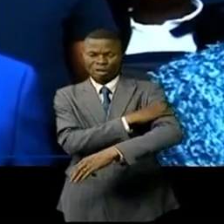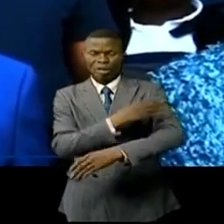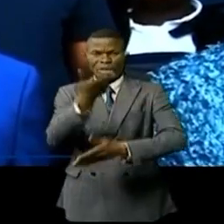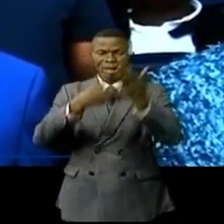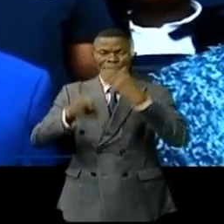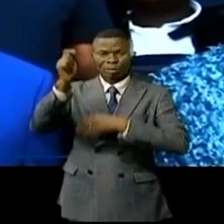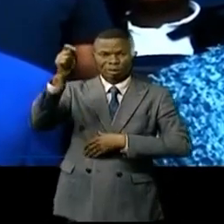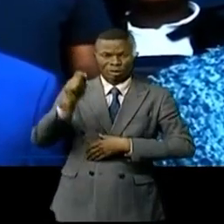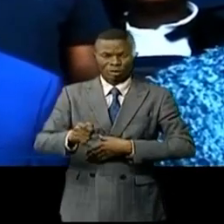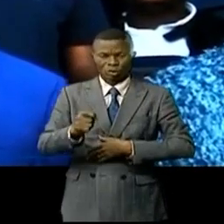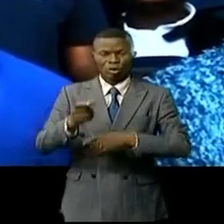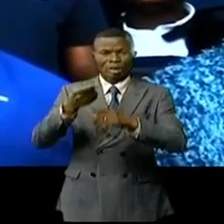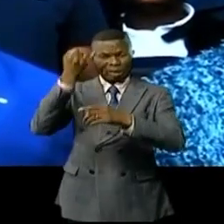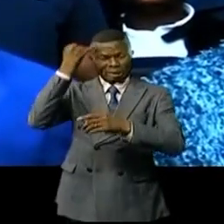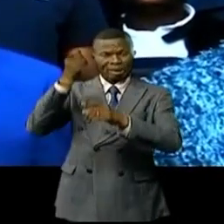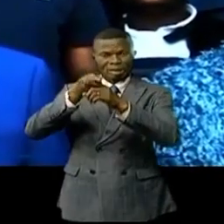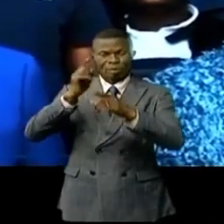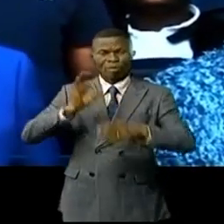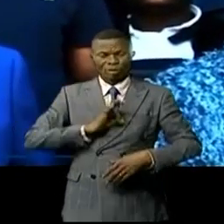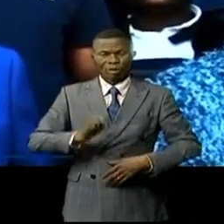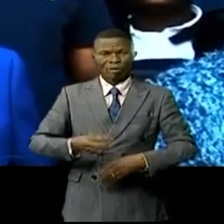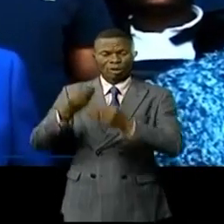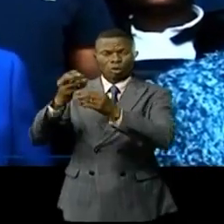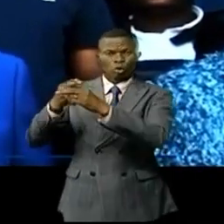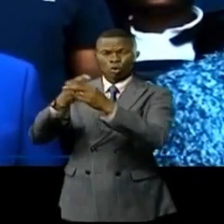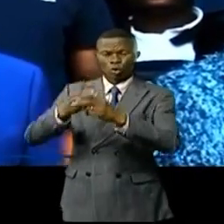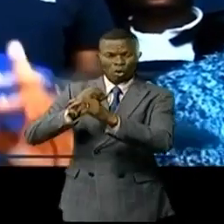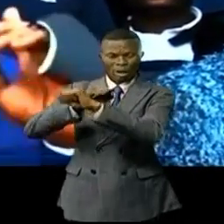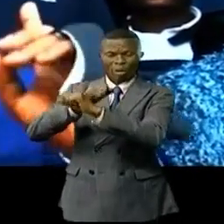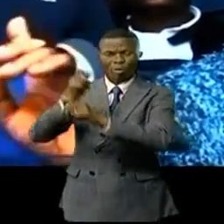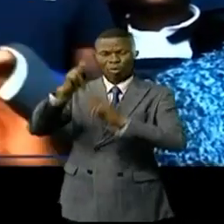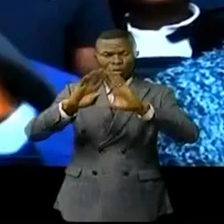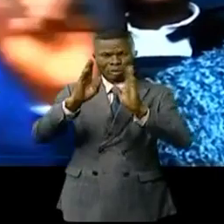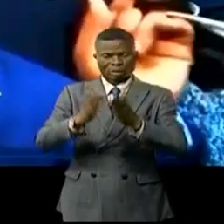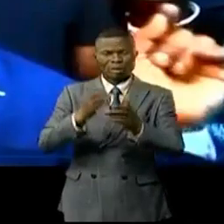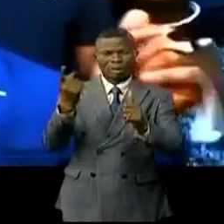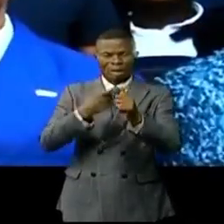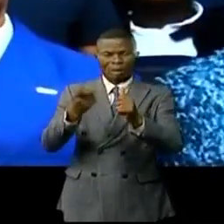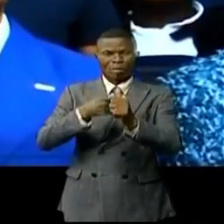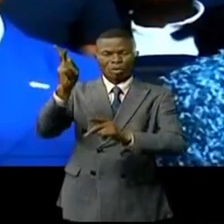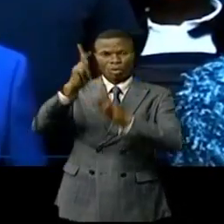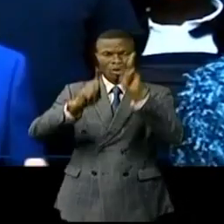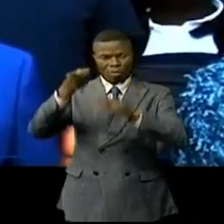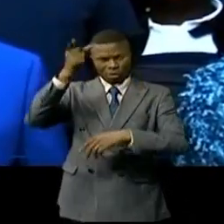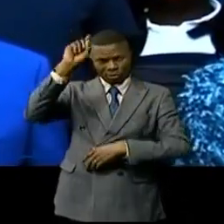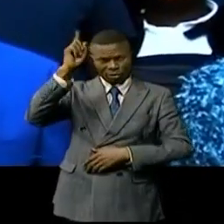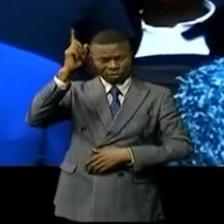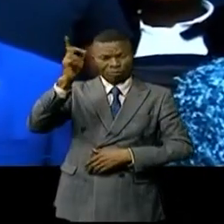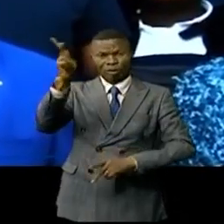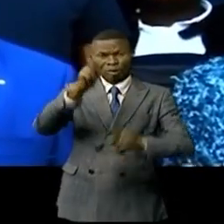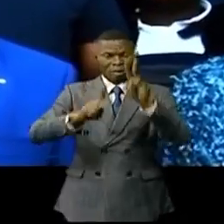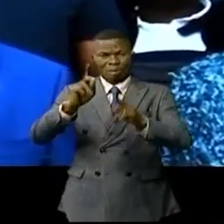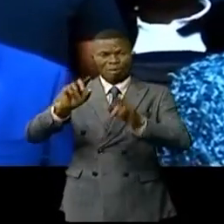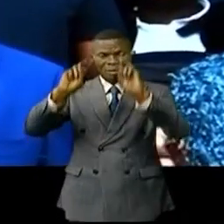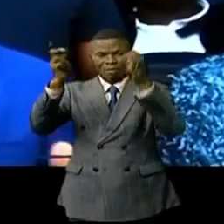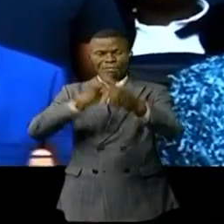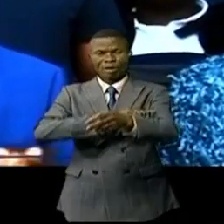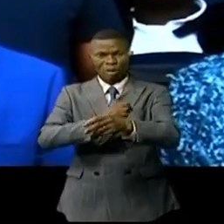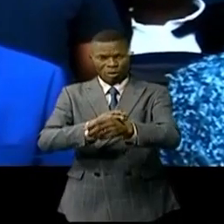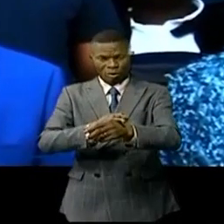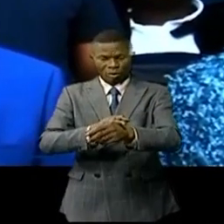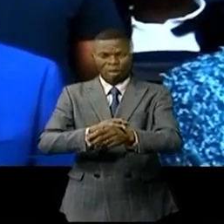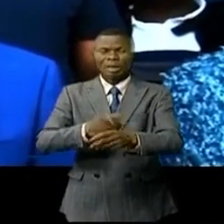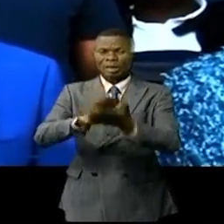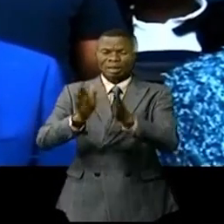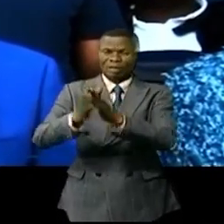République. Pour quelle raison? C'est pour sécuriser sa propre population. Le peuple d'abord. Donc, population de Goma, prenons-nous en